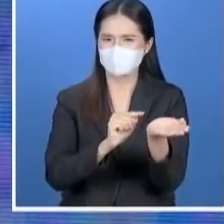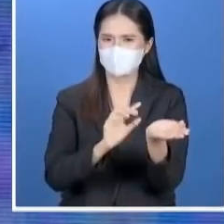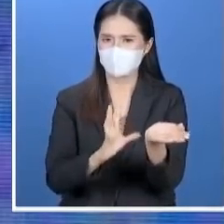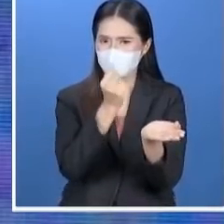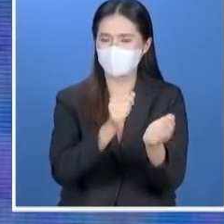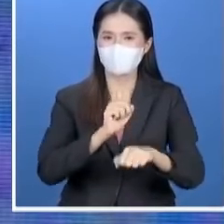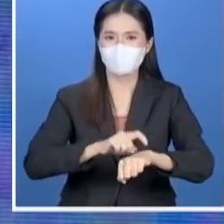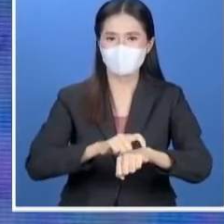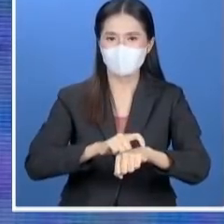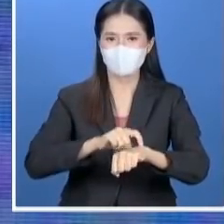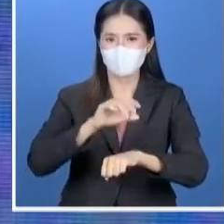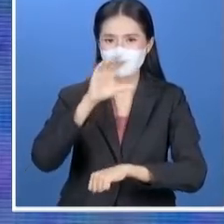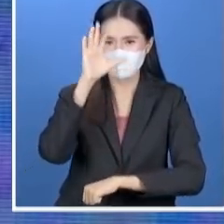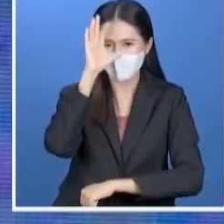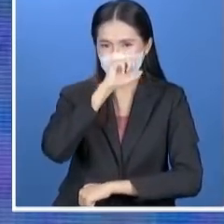ก็คือ